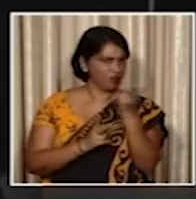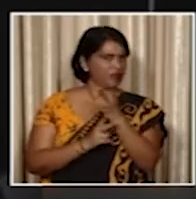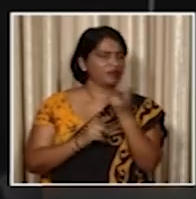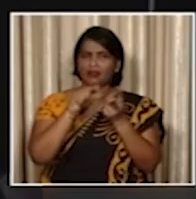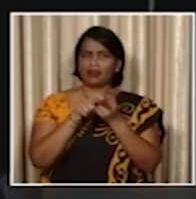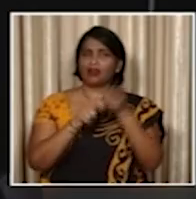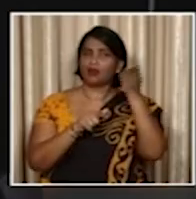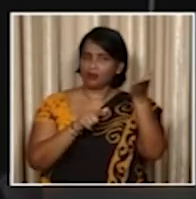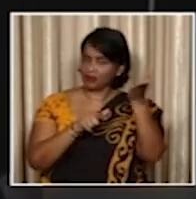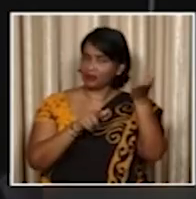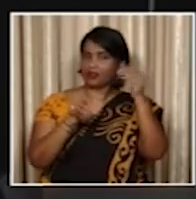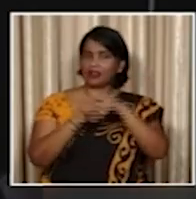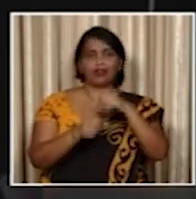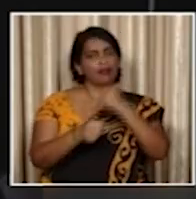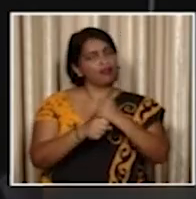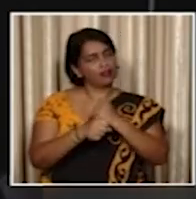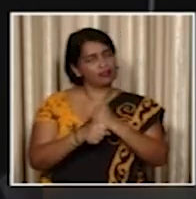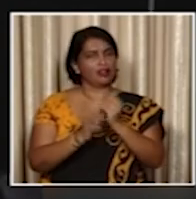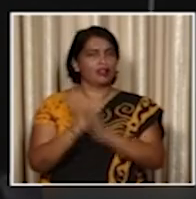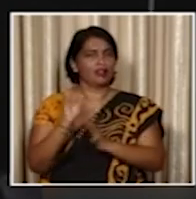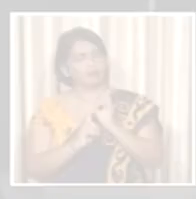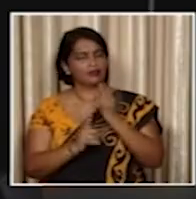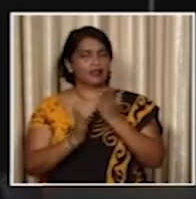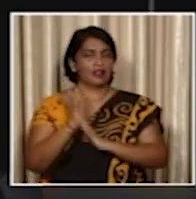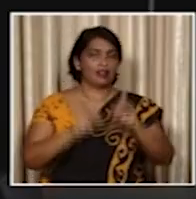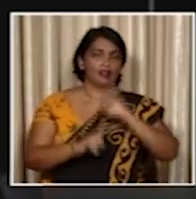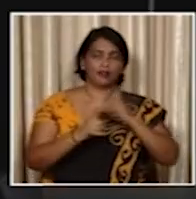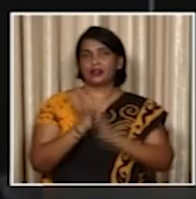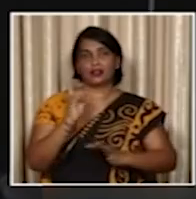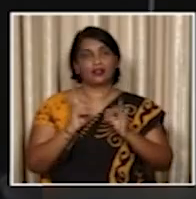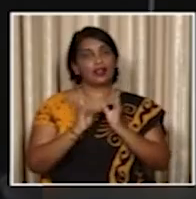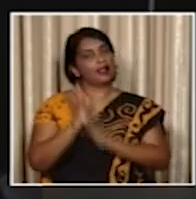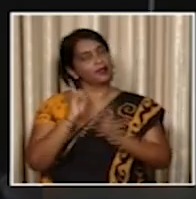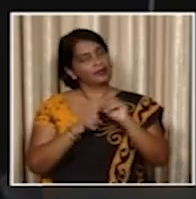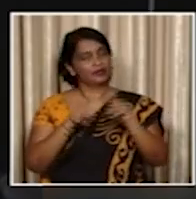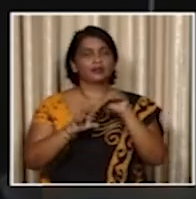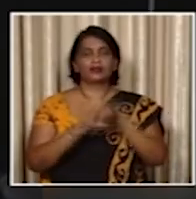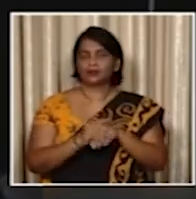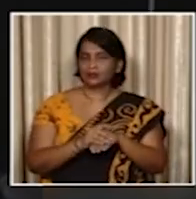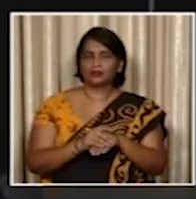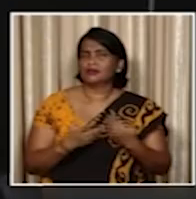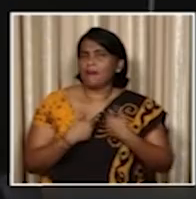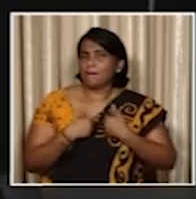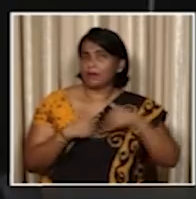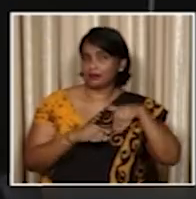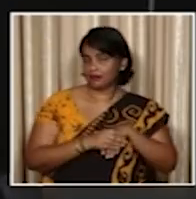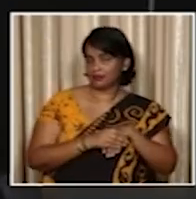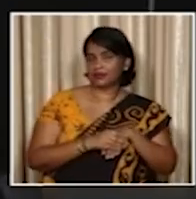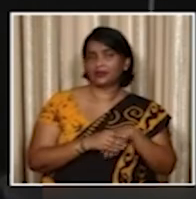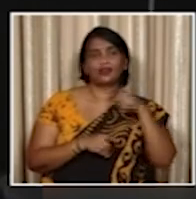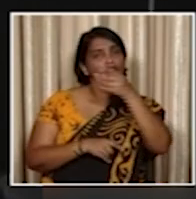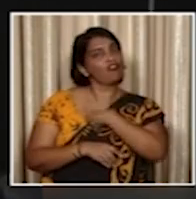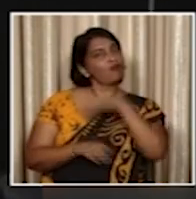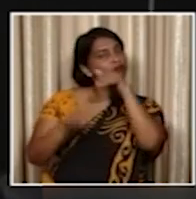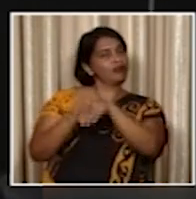දෙකේම ඔබතුමා ආණ්ඩු පක්ෂ එක්ක මන්ත්‍රීවරයෙක් රාජ්‍ය අමාත්‍යවරයෙක් හැටියට හිටියා. ඒ නිසා දැන් ඒක අපේ කාලේ හා ඔබ වහන්සේගේ කාලේ